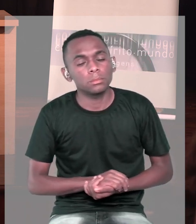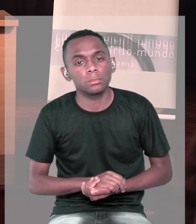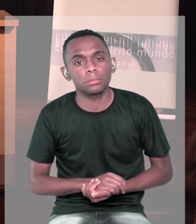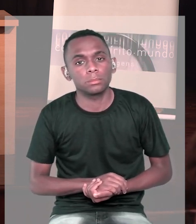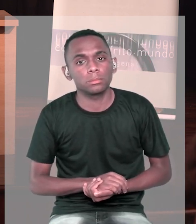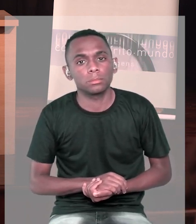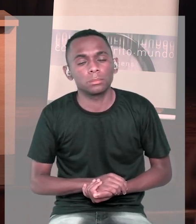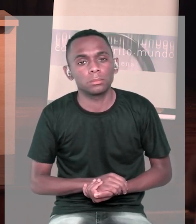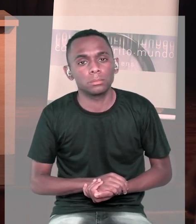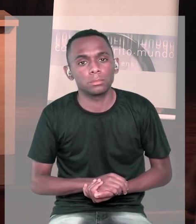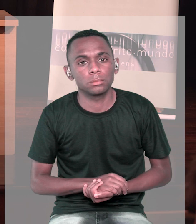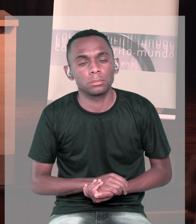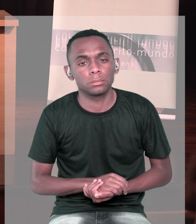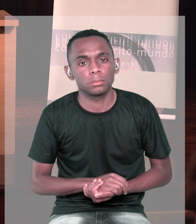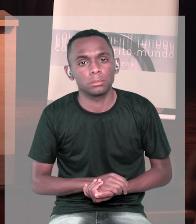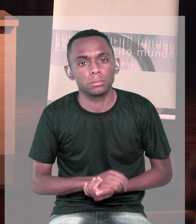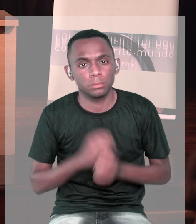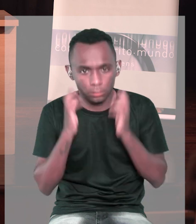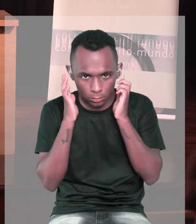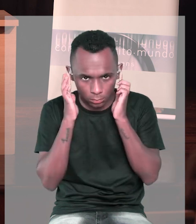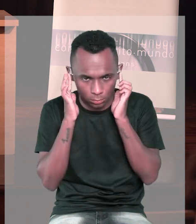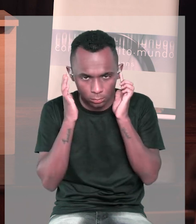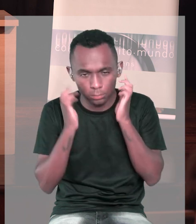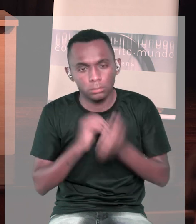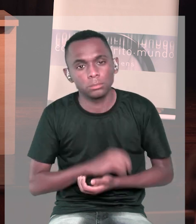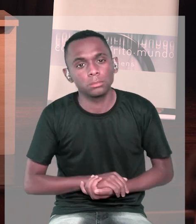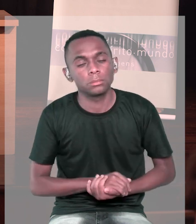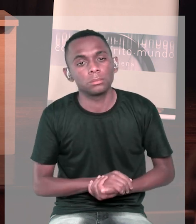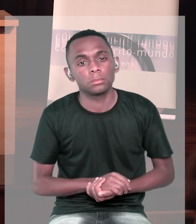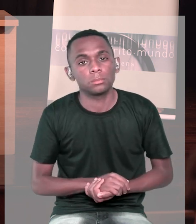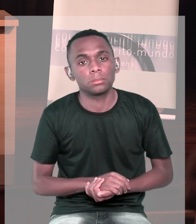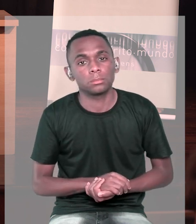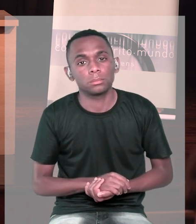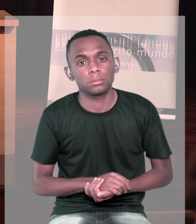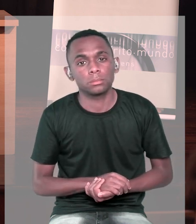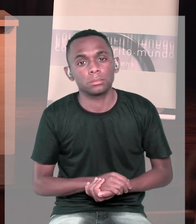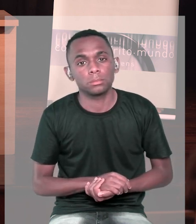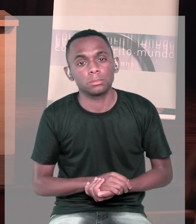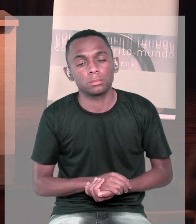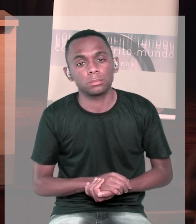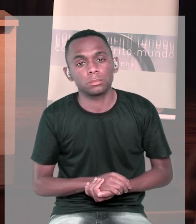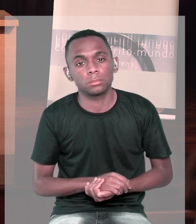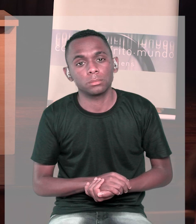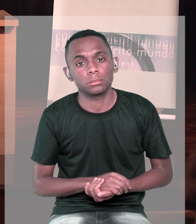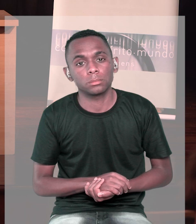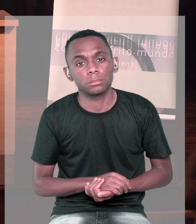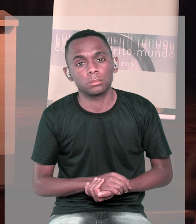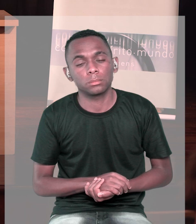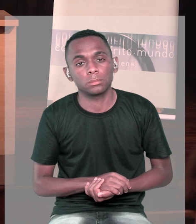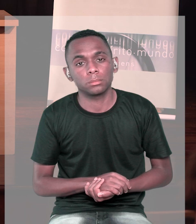d'une symbiose entre le peuple qu'on a devant et nos cellules. Mais c'est un bien vivre